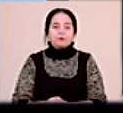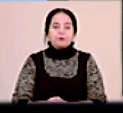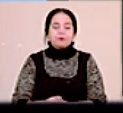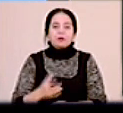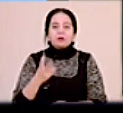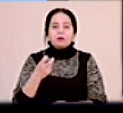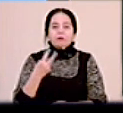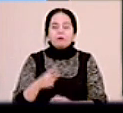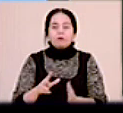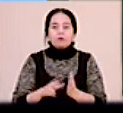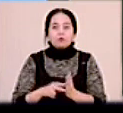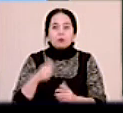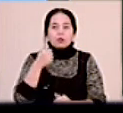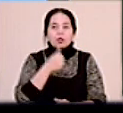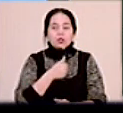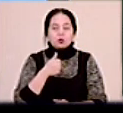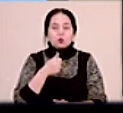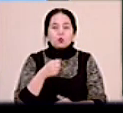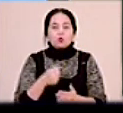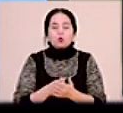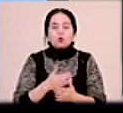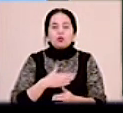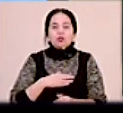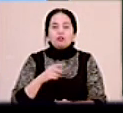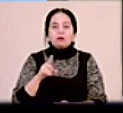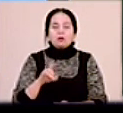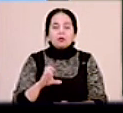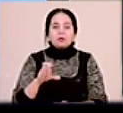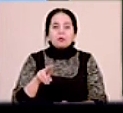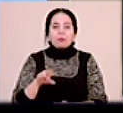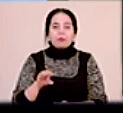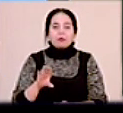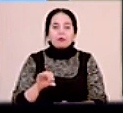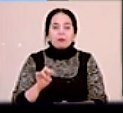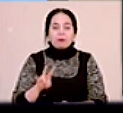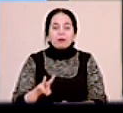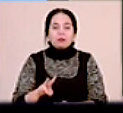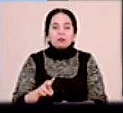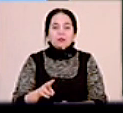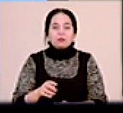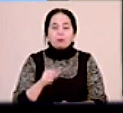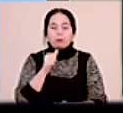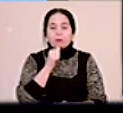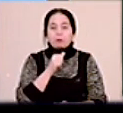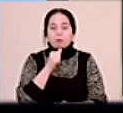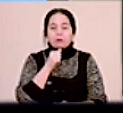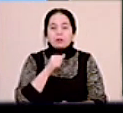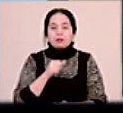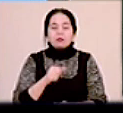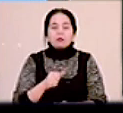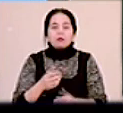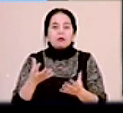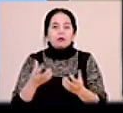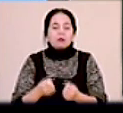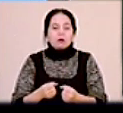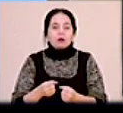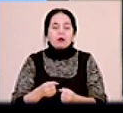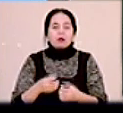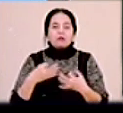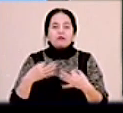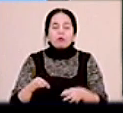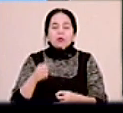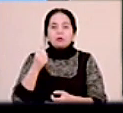В 328 году до нашей эры Спитамен предпринял попытку освободить